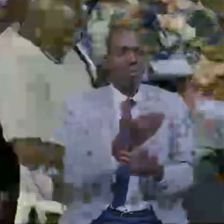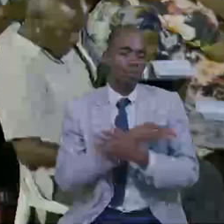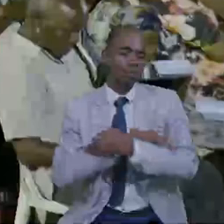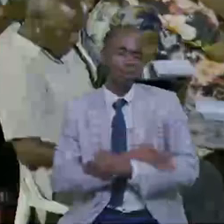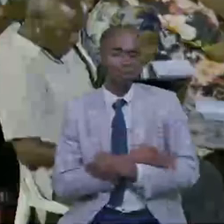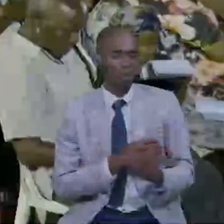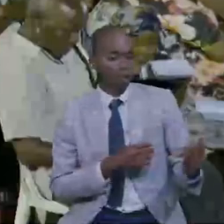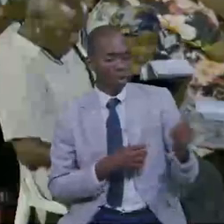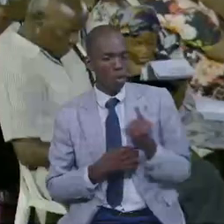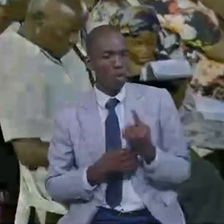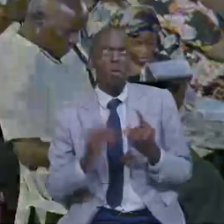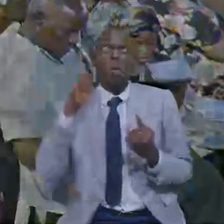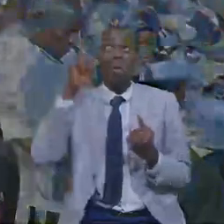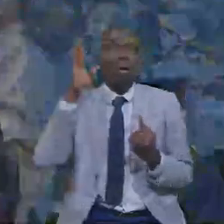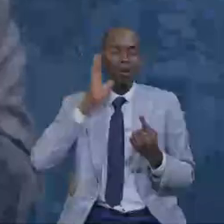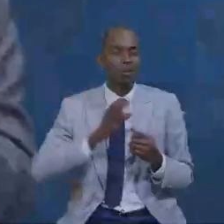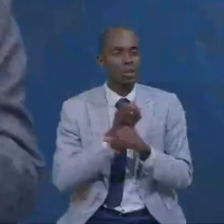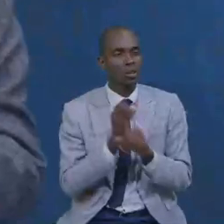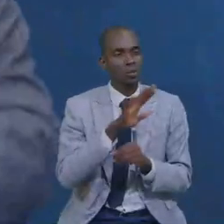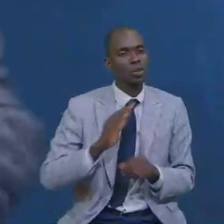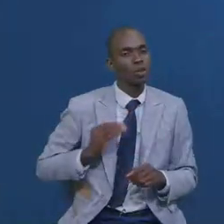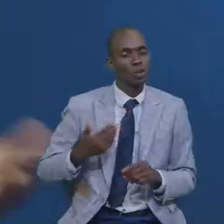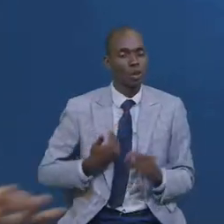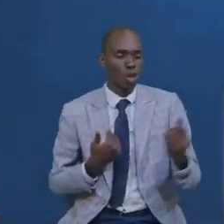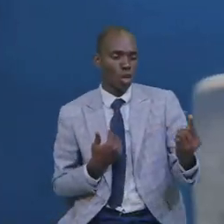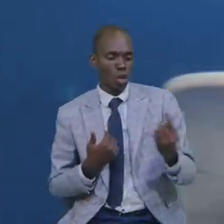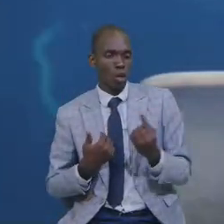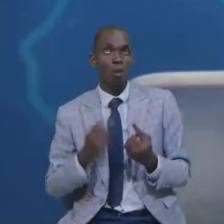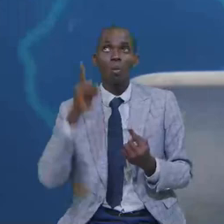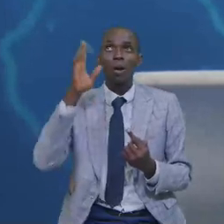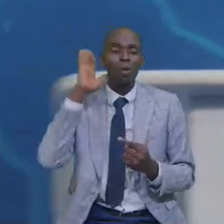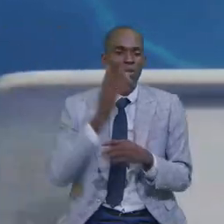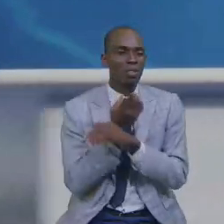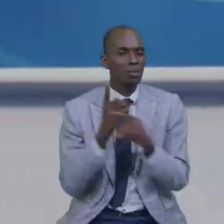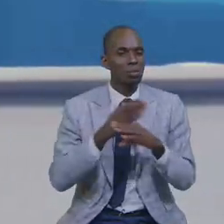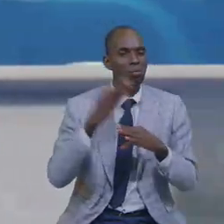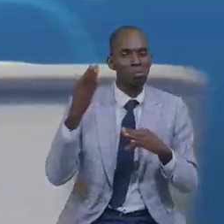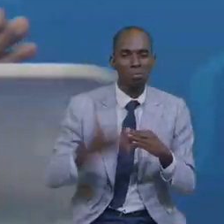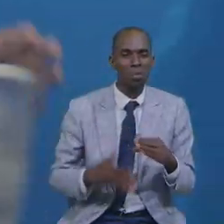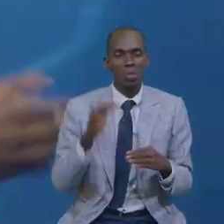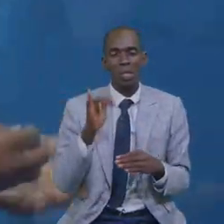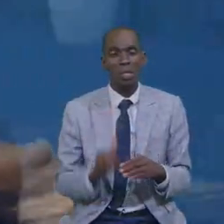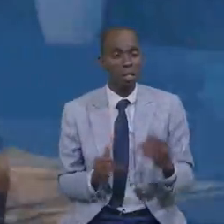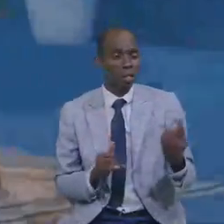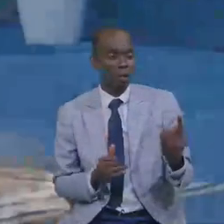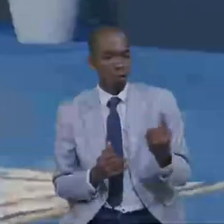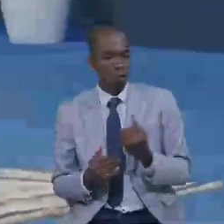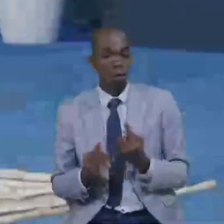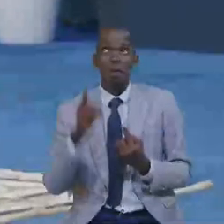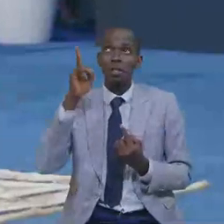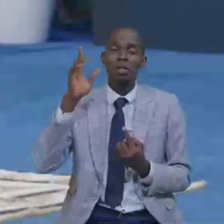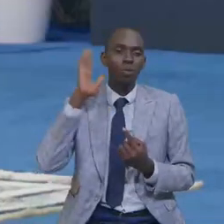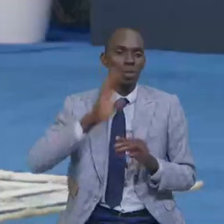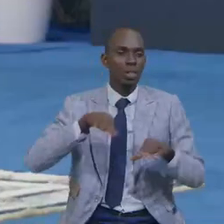je vais sauver ton homme viens je vais te délivrer complètement viens je